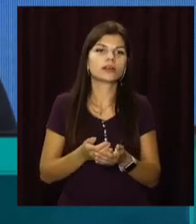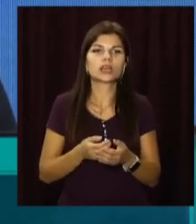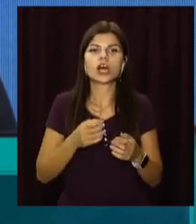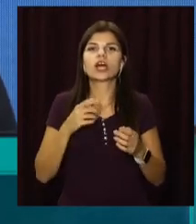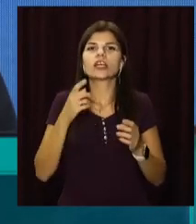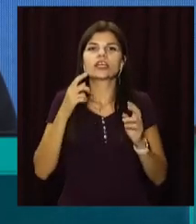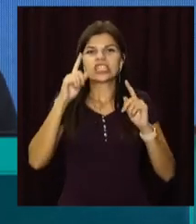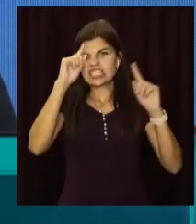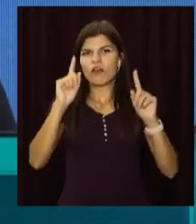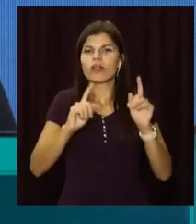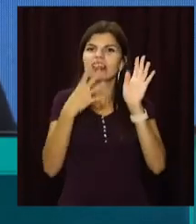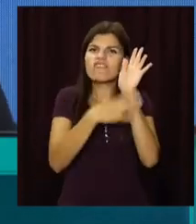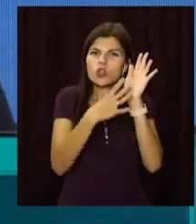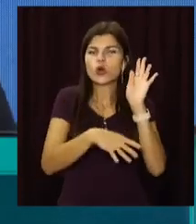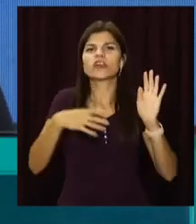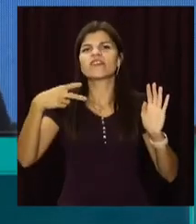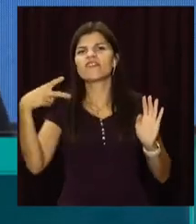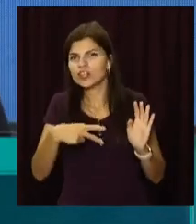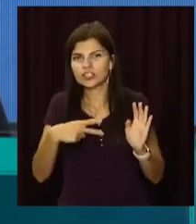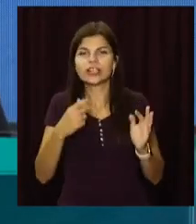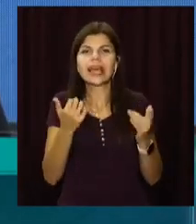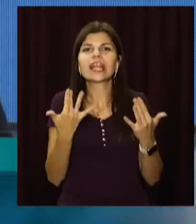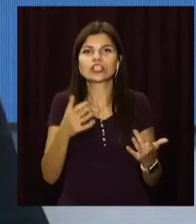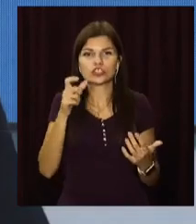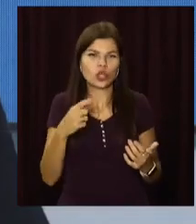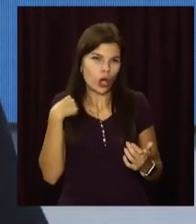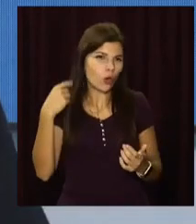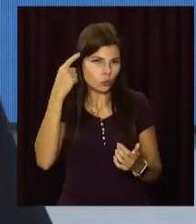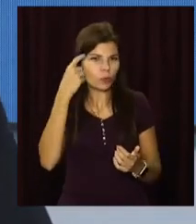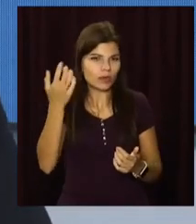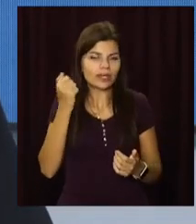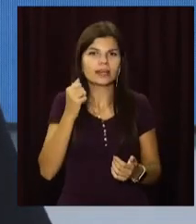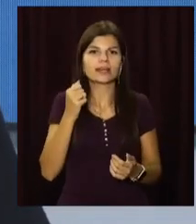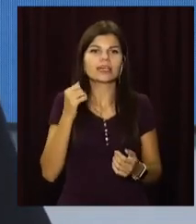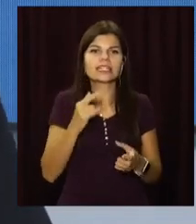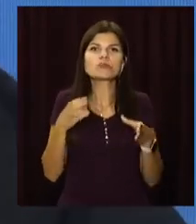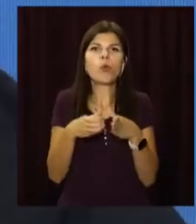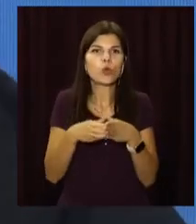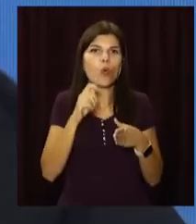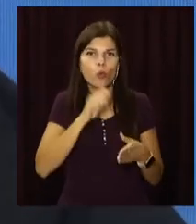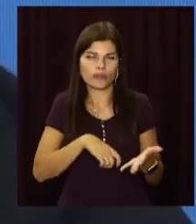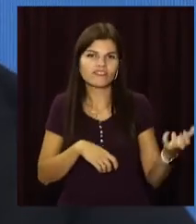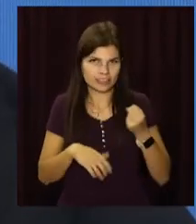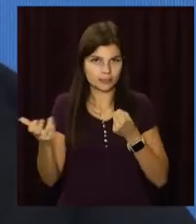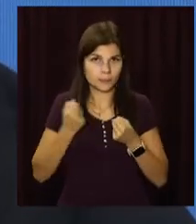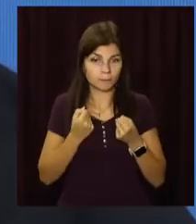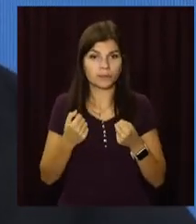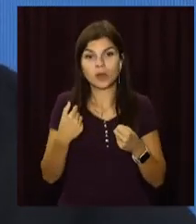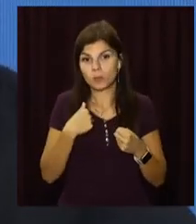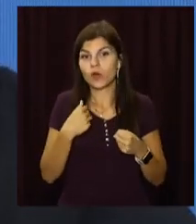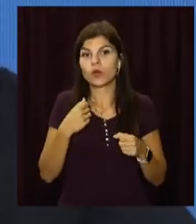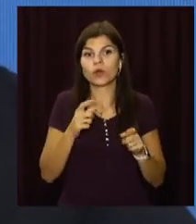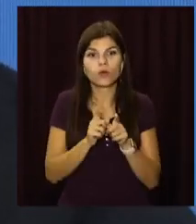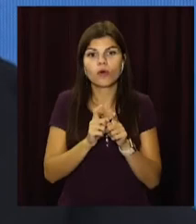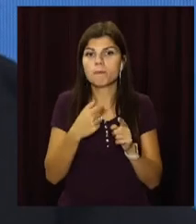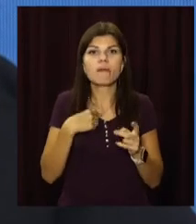зірки 90-х, 2000-х і кілька чоловік будуть, я думаю, нинішньої збірної України. Ми в будь-якому випадку ми